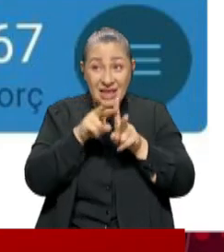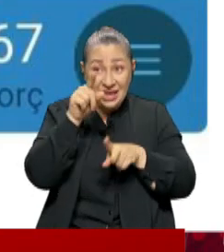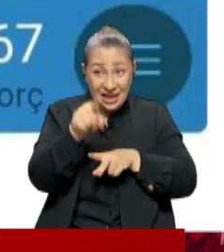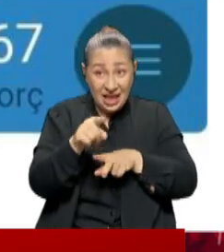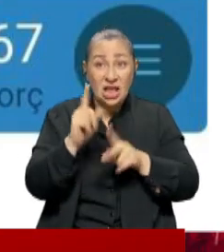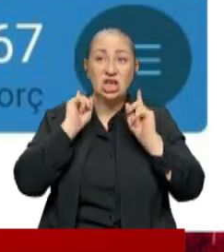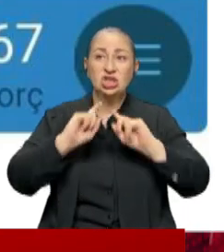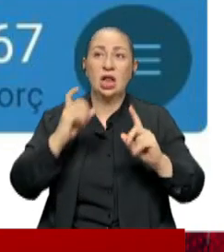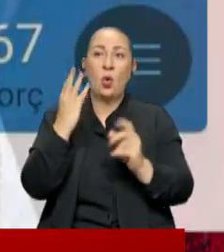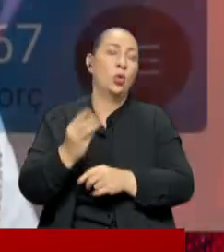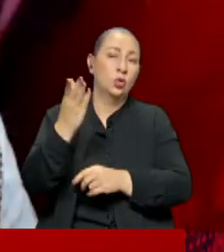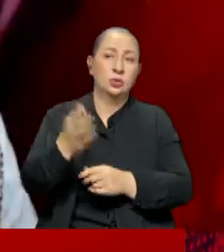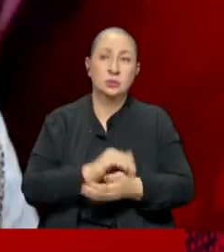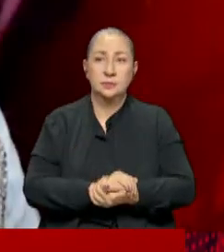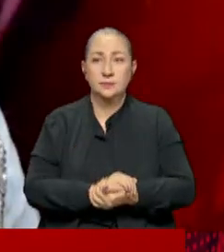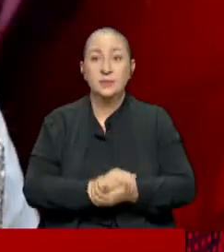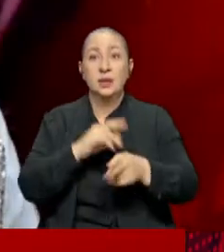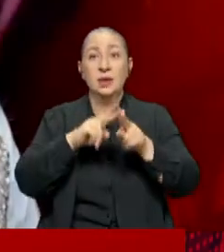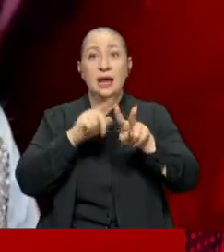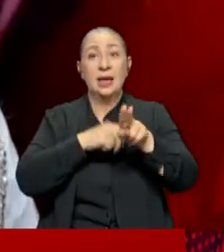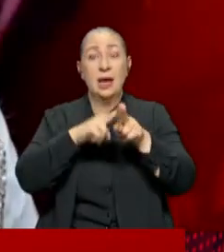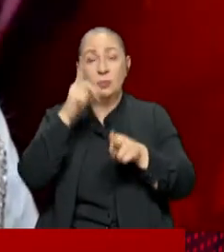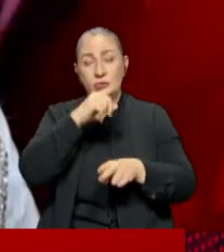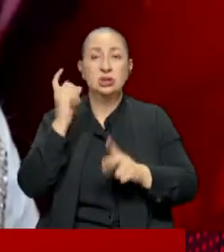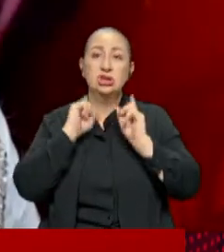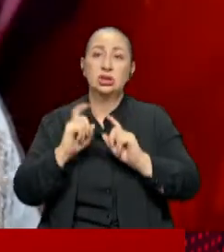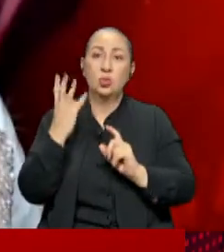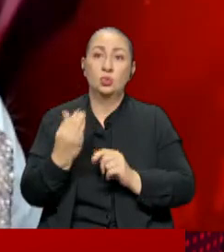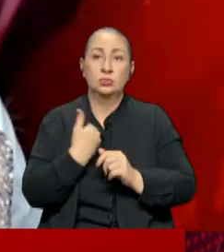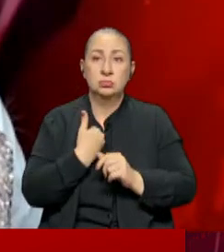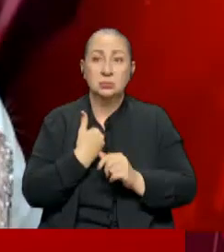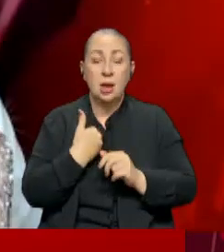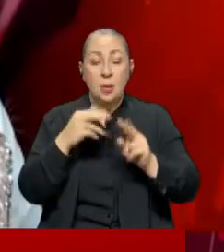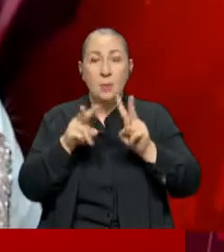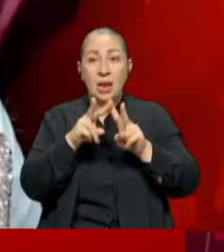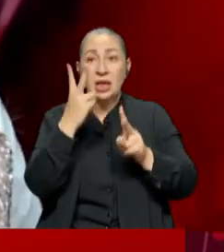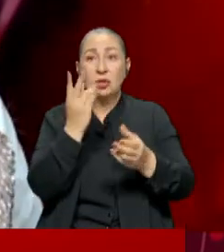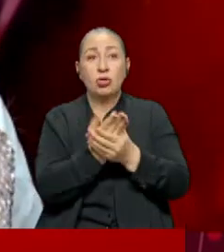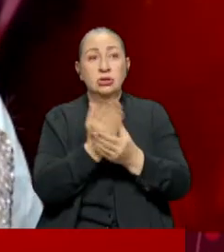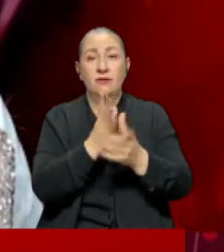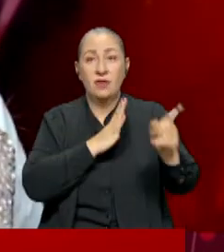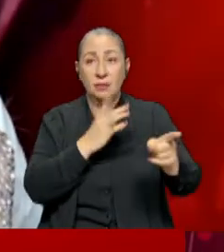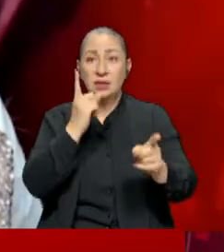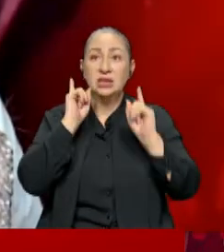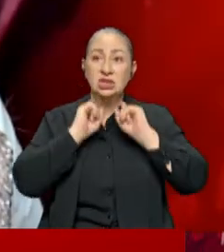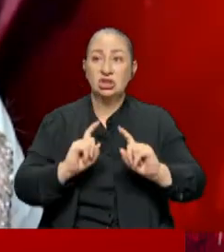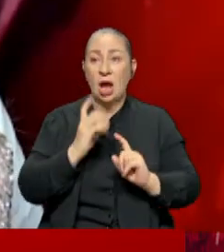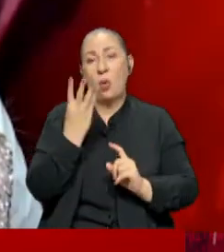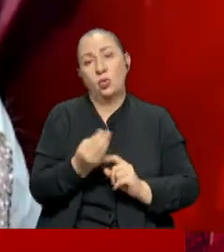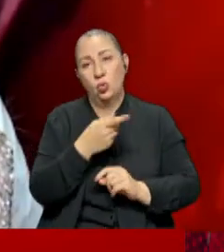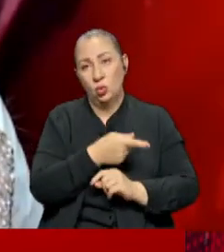de icralık olanlardan. KYK borcundan dolayı icralık oldum yani. Maliye'de iki tane dosyam var. Bir tanesi de icralık